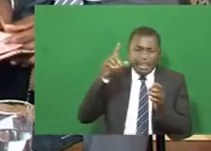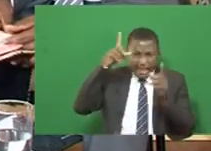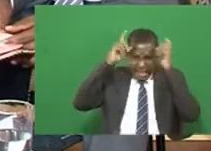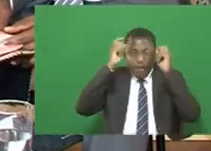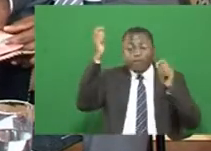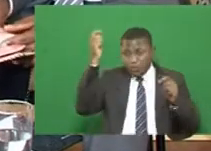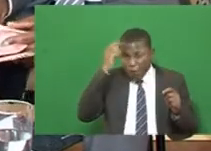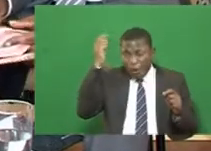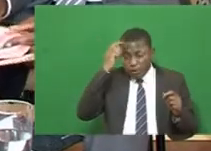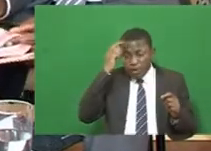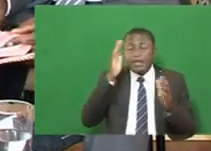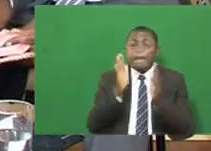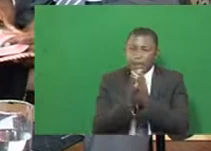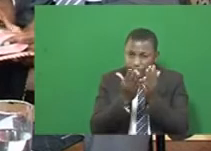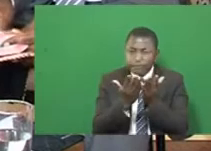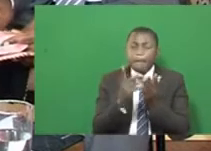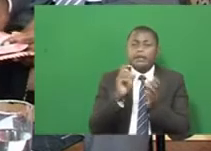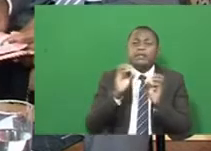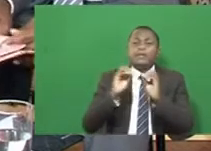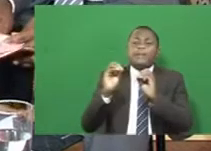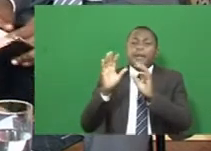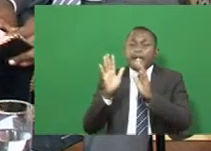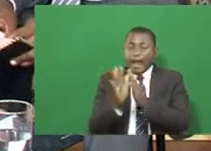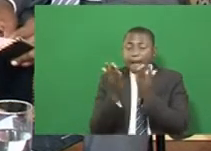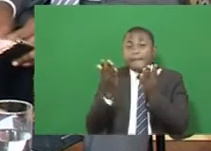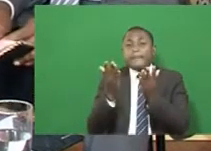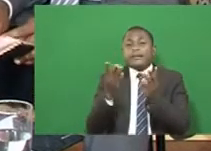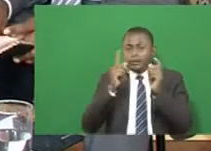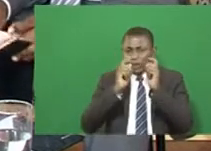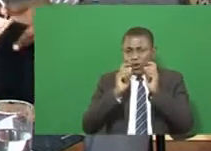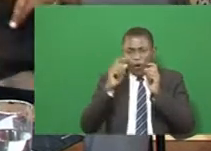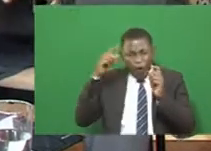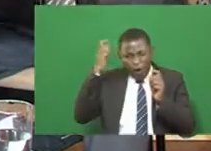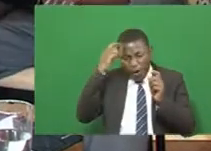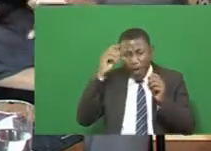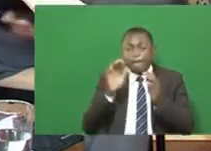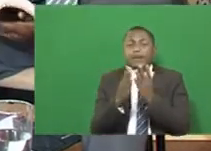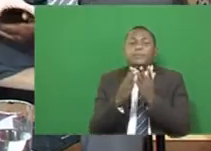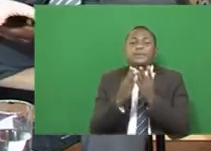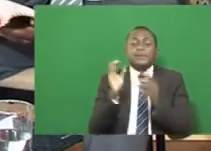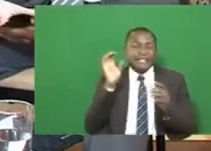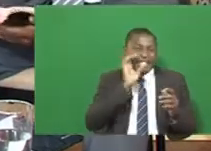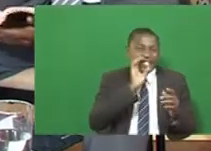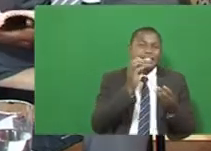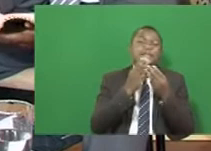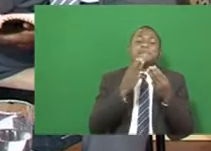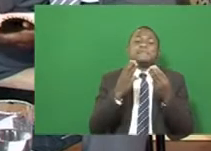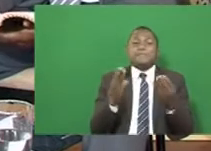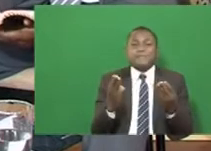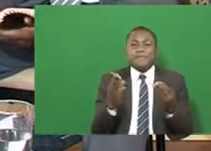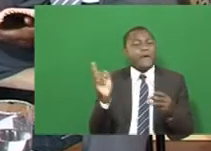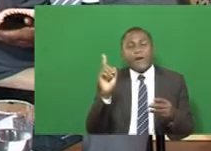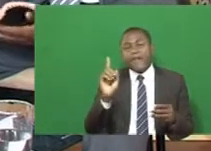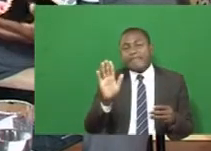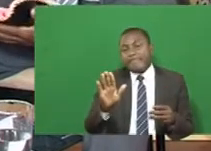All right. Anotorishandisa uchaona especially muhondo iyi nemutemo waMwari. Uchaona patiri kuenda mberi nehurukuredu. Satan